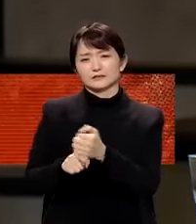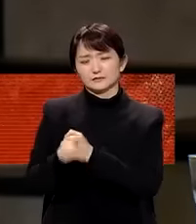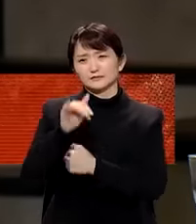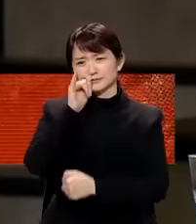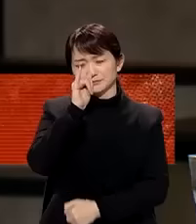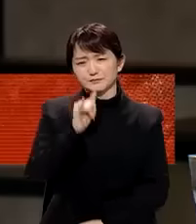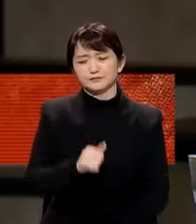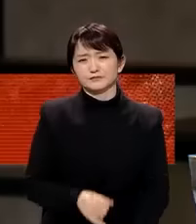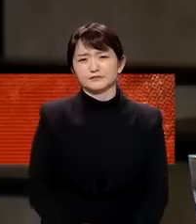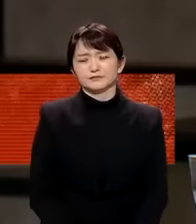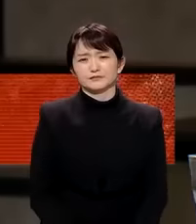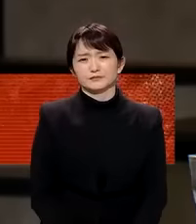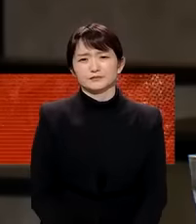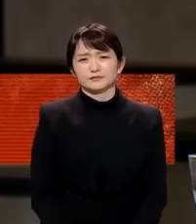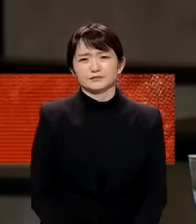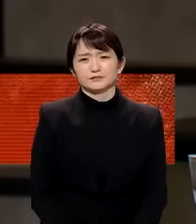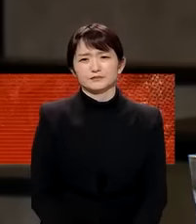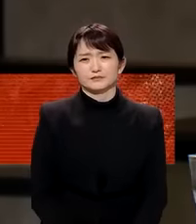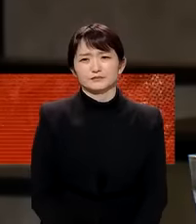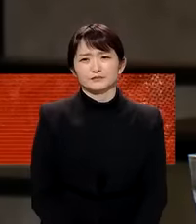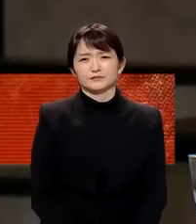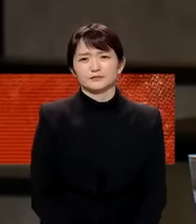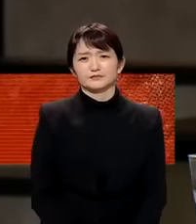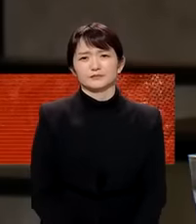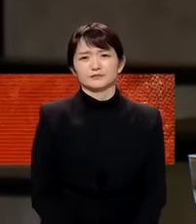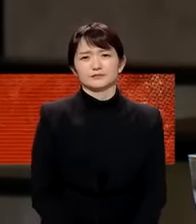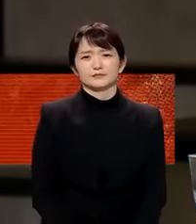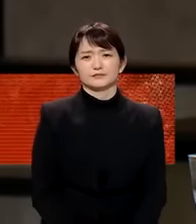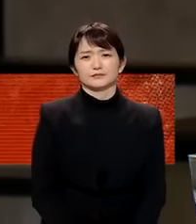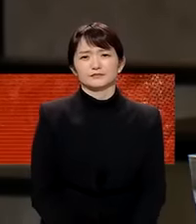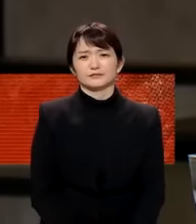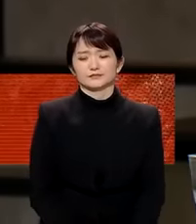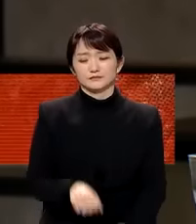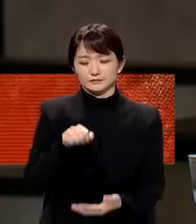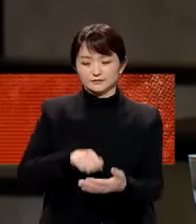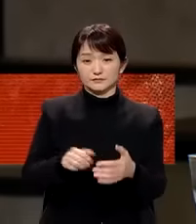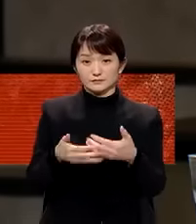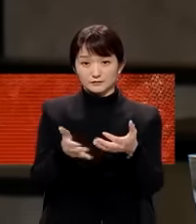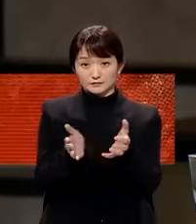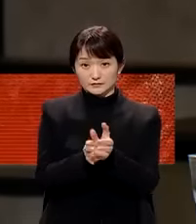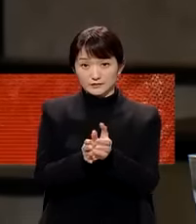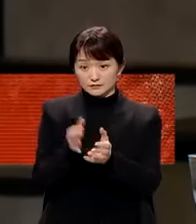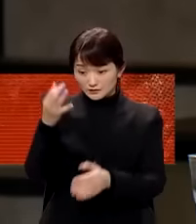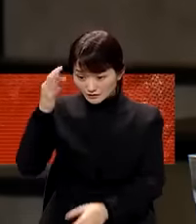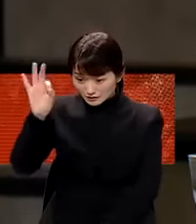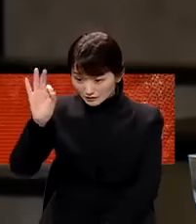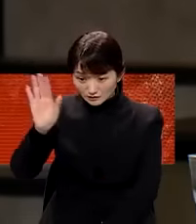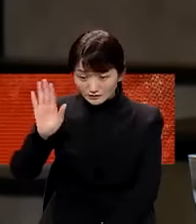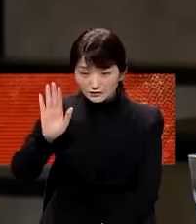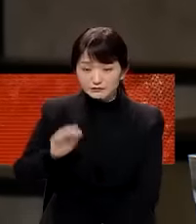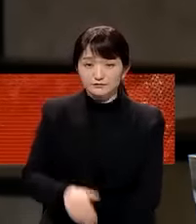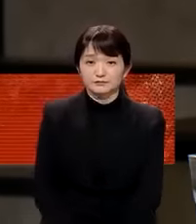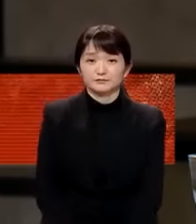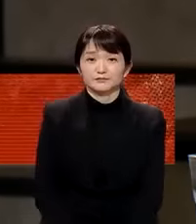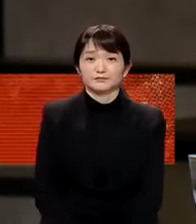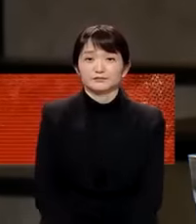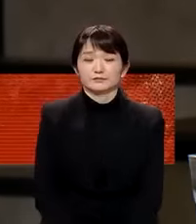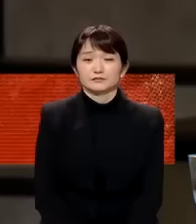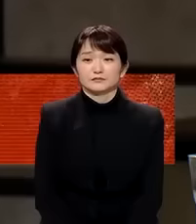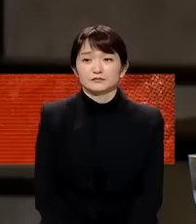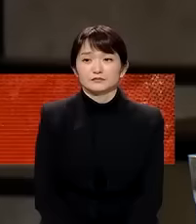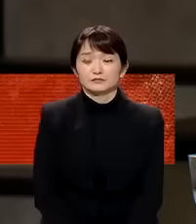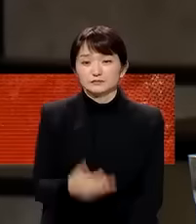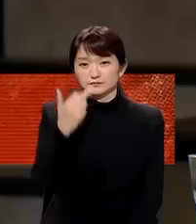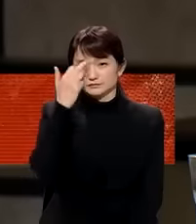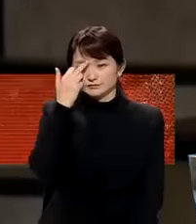그 이상 이하도 아닌 거 같은데요 어 사실 그 재판부에서는 이것을 인정을 하지는 않았지만 또 뭐라고 얘기 했냐면이